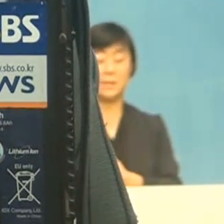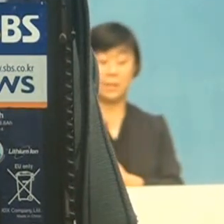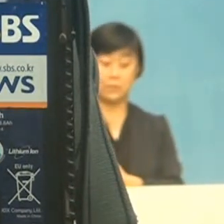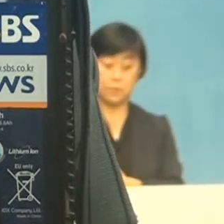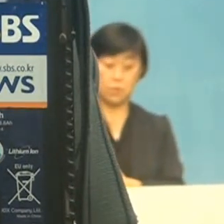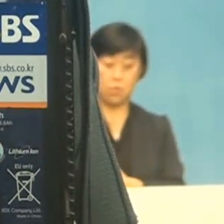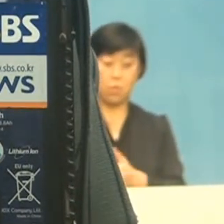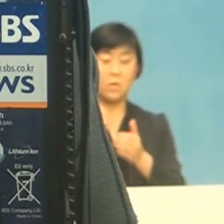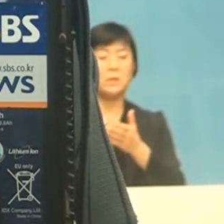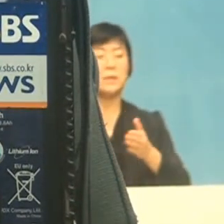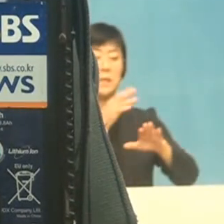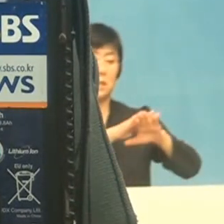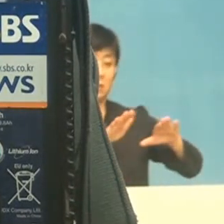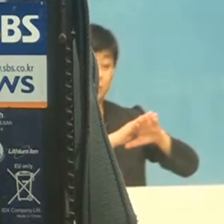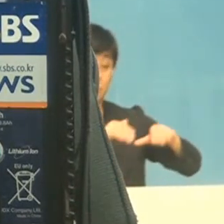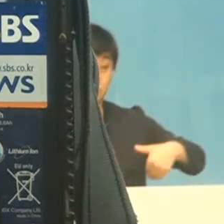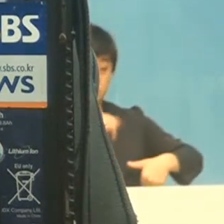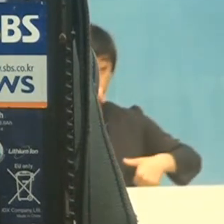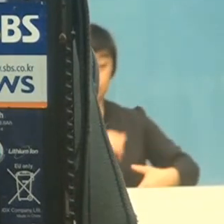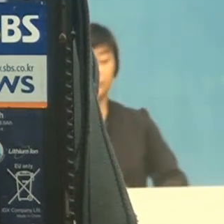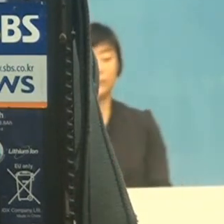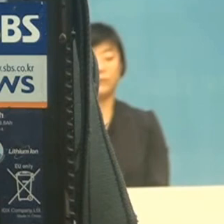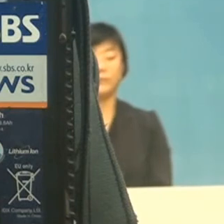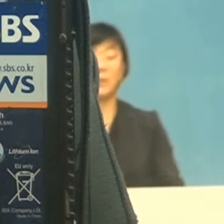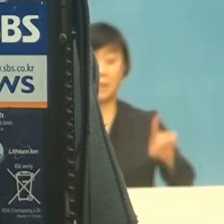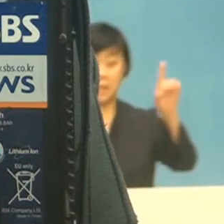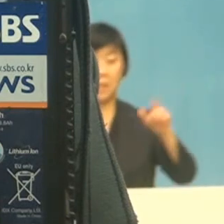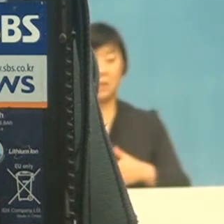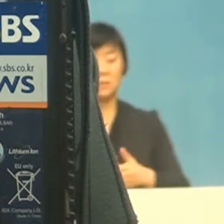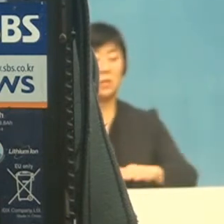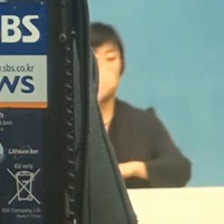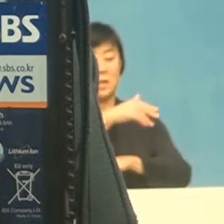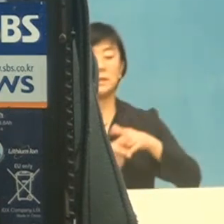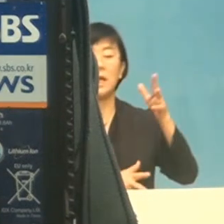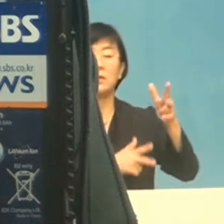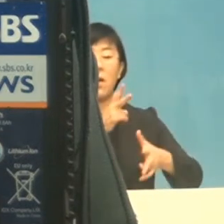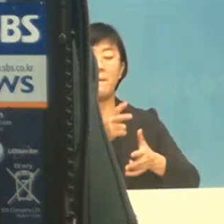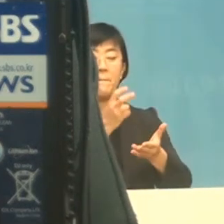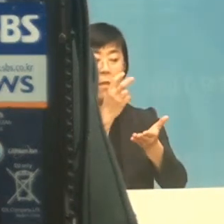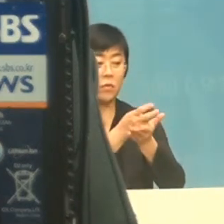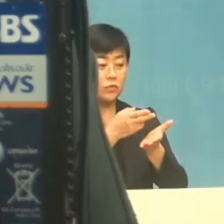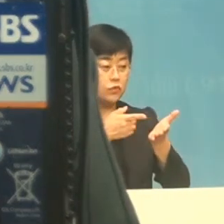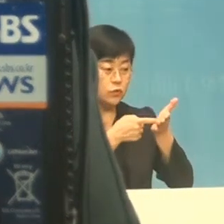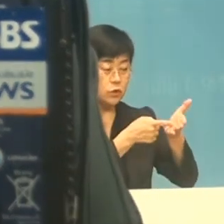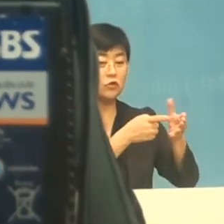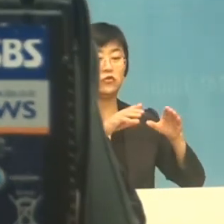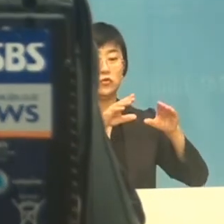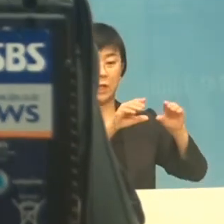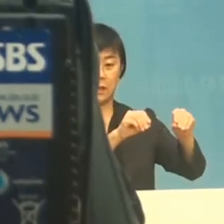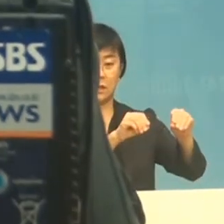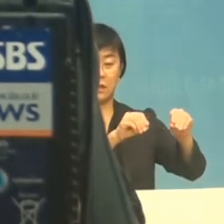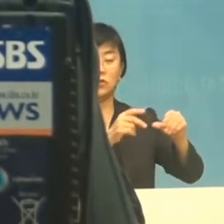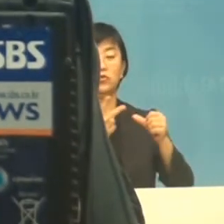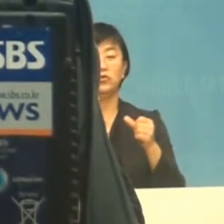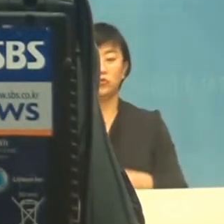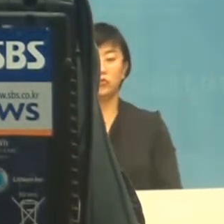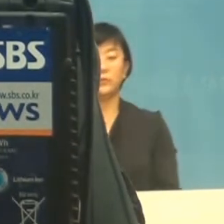책임지고 꼬인 매듭을 풀어야 합니다. 하나, 전략산업법 추진을 중단해야 합니다.